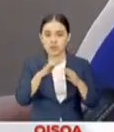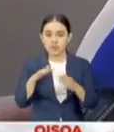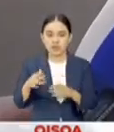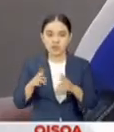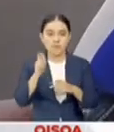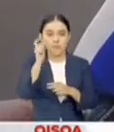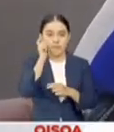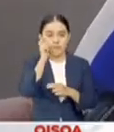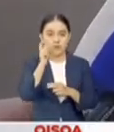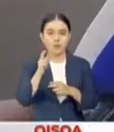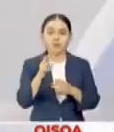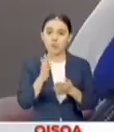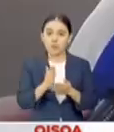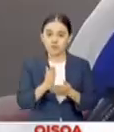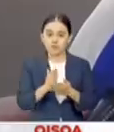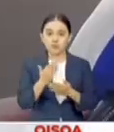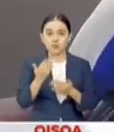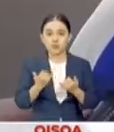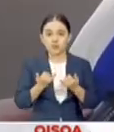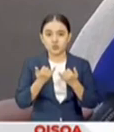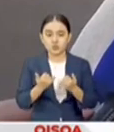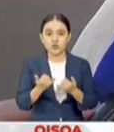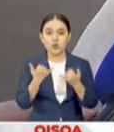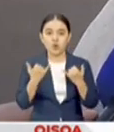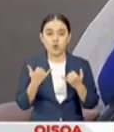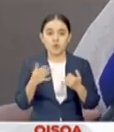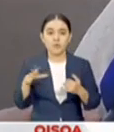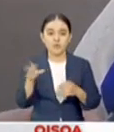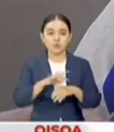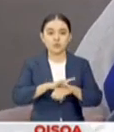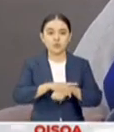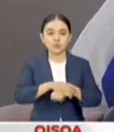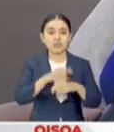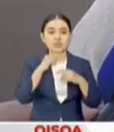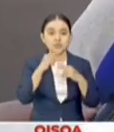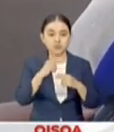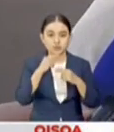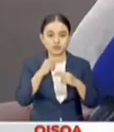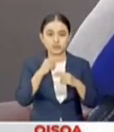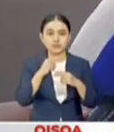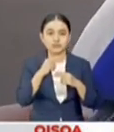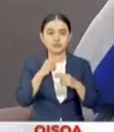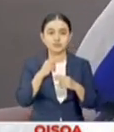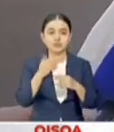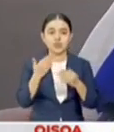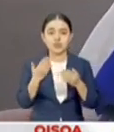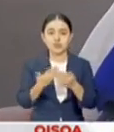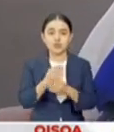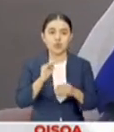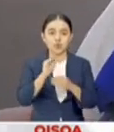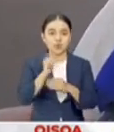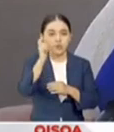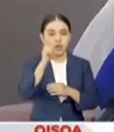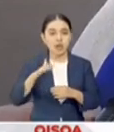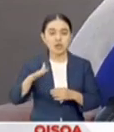qolgan mahallalar hali ham bor ekan. Shuning uchun mana hozir butun Toshkentda e'tibori yangi qo'shilgan mahallalarga